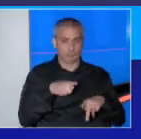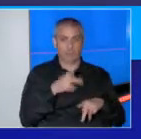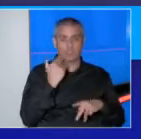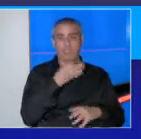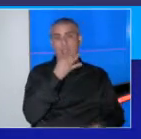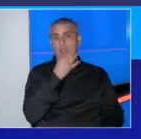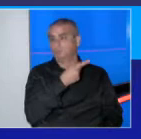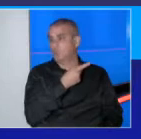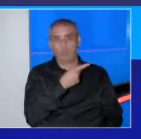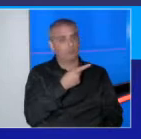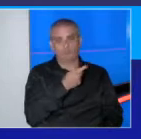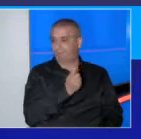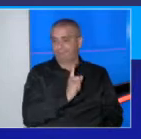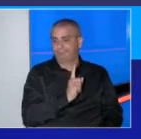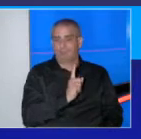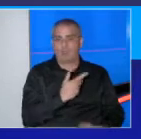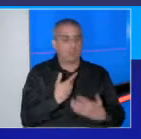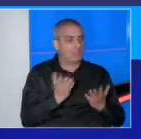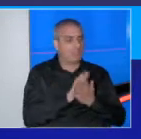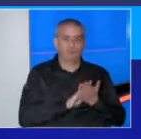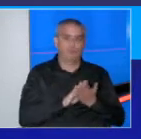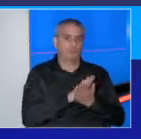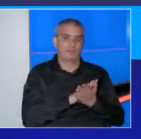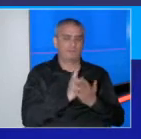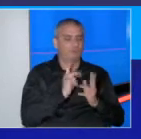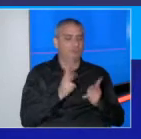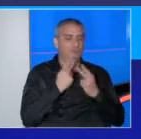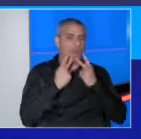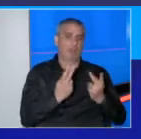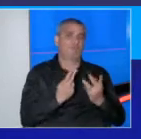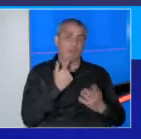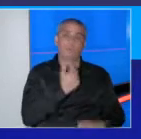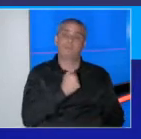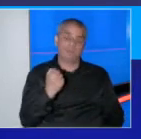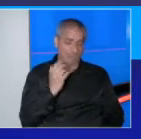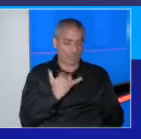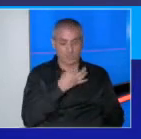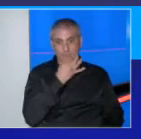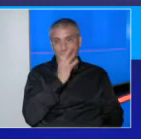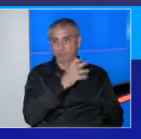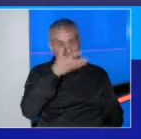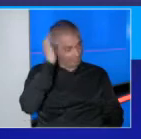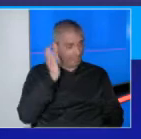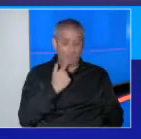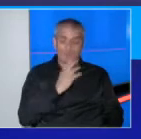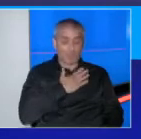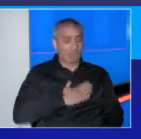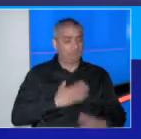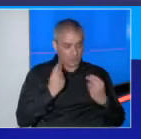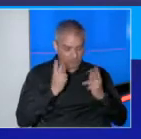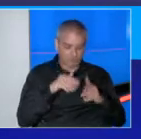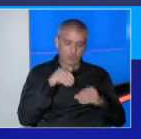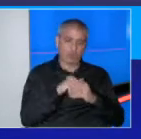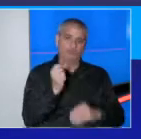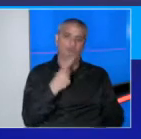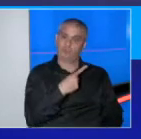גם הצהרות שבעצם לא, אין שום דבר שהוא בלתי פתיר, ככה אומרים בימינה. היום גם הצהרה של לפיד, הוא שוב אומר שעם רצון טוב אפשר תוך